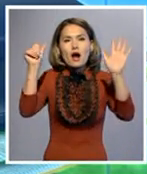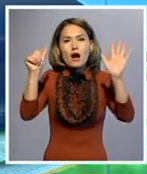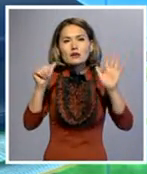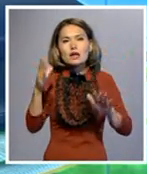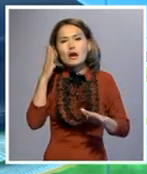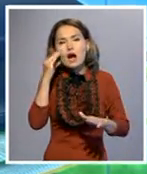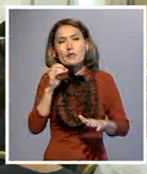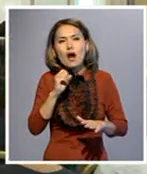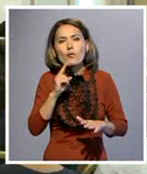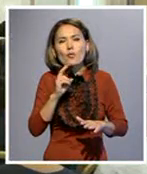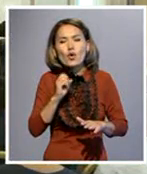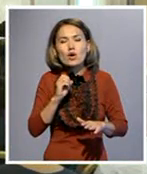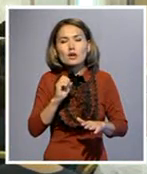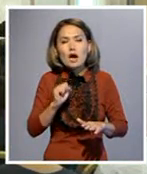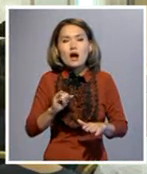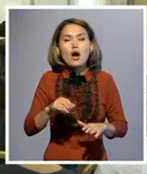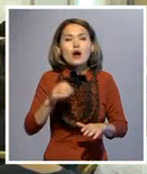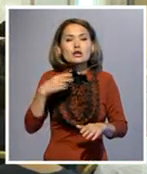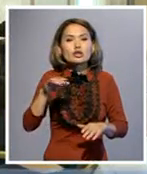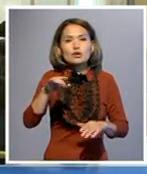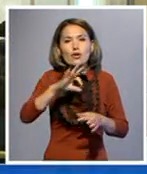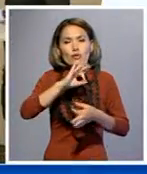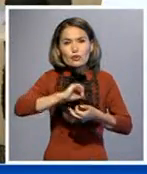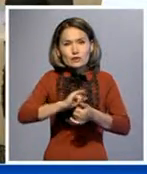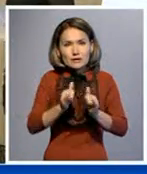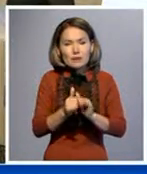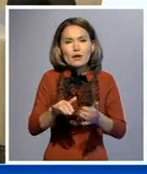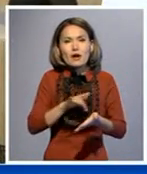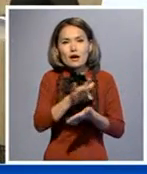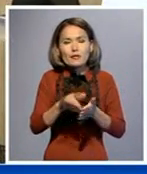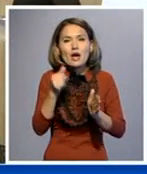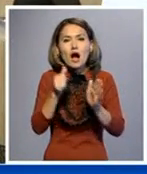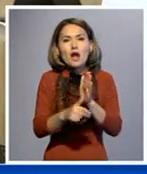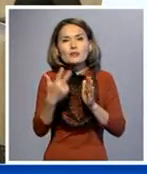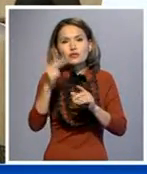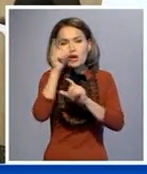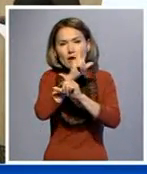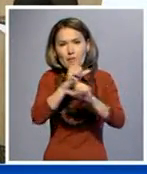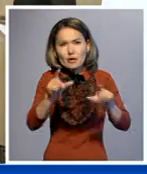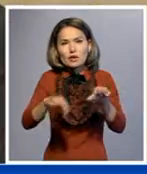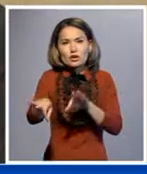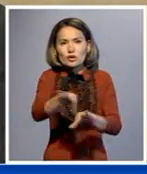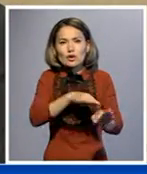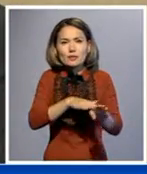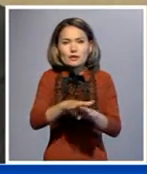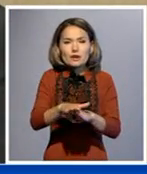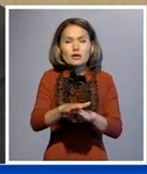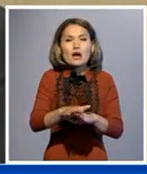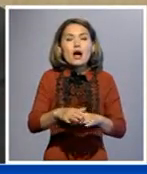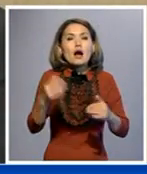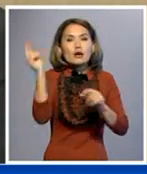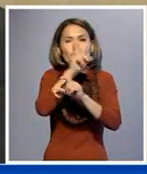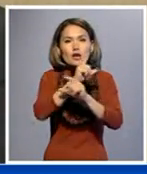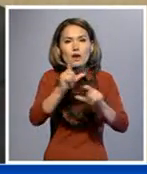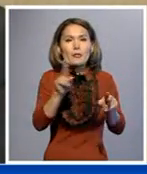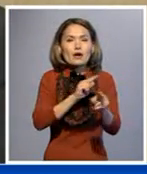Алматы, Ақмола, Шығыс Қазақстан, Ақтөбе және Оңтүстік Қазақстан облыстарындағы 63 мектепте пилотты режимде жүзеге асуда. Жоба бойынша орта білім